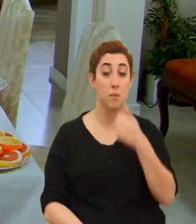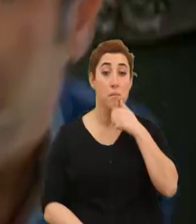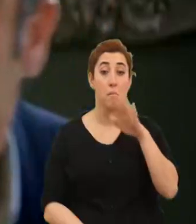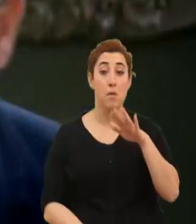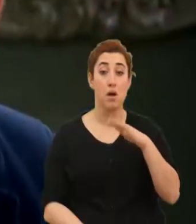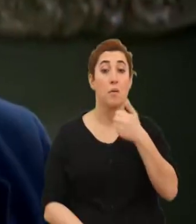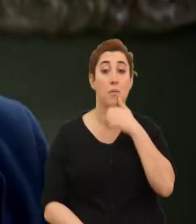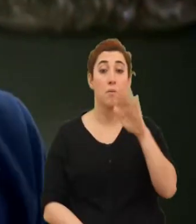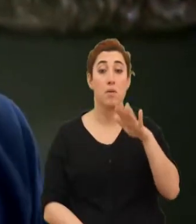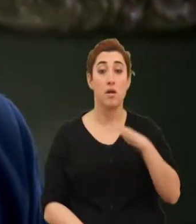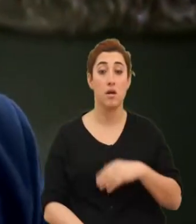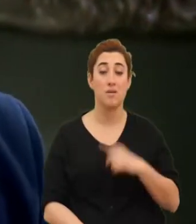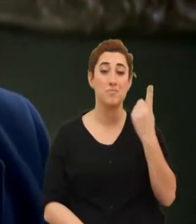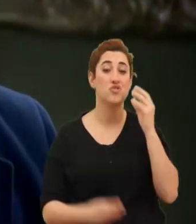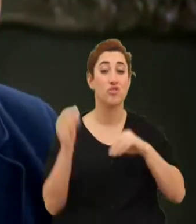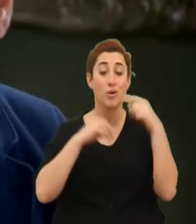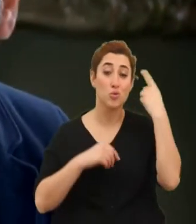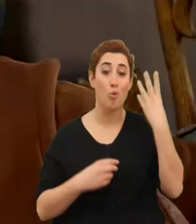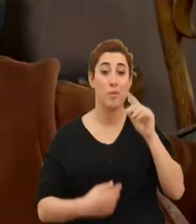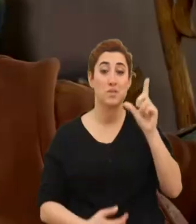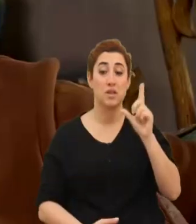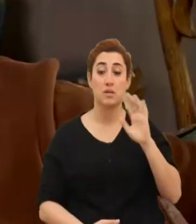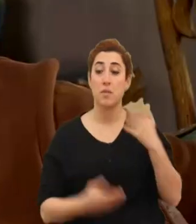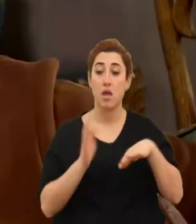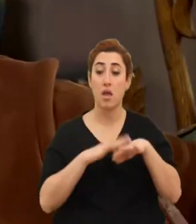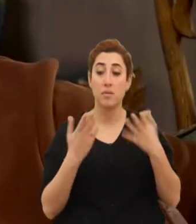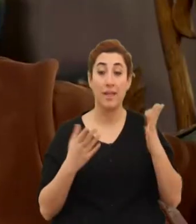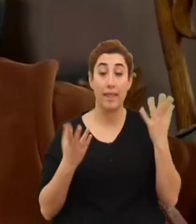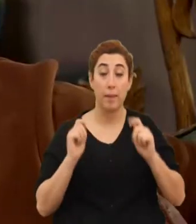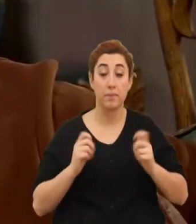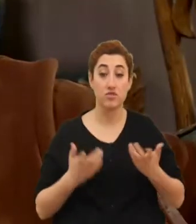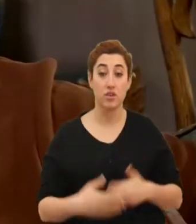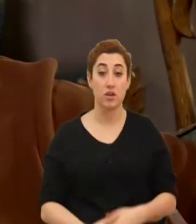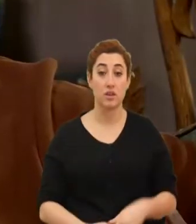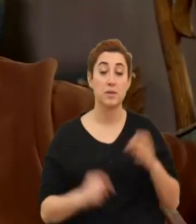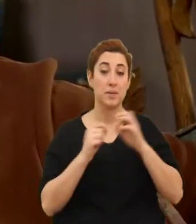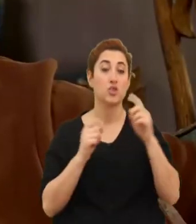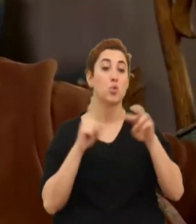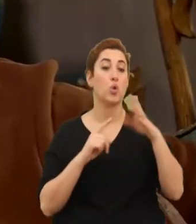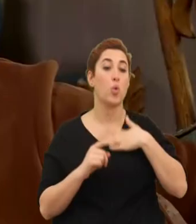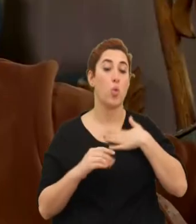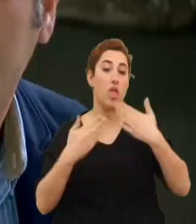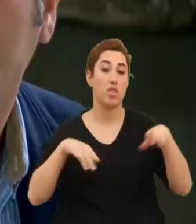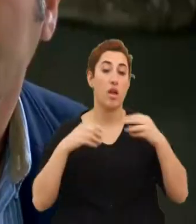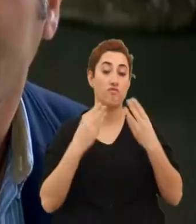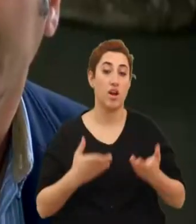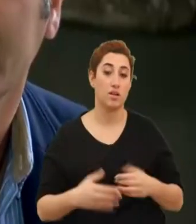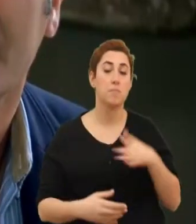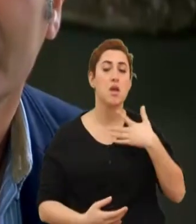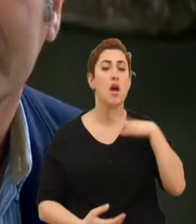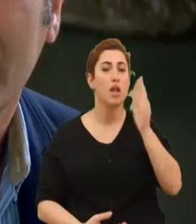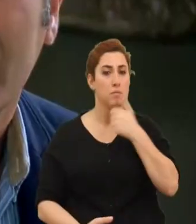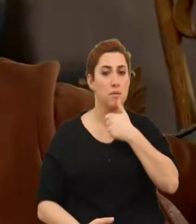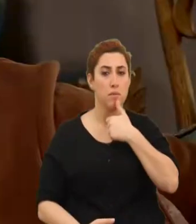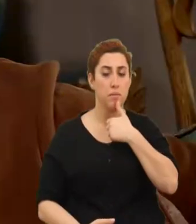Baba, baba. Bir çare düşünmek lazım. Ne yapacak? Nasıl yapacak? Biricik Nurhan'ın önüne set kurdu. Merak